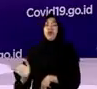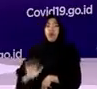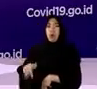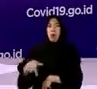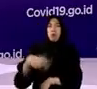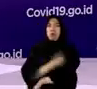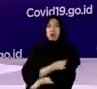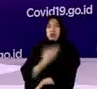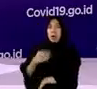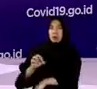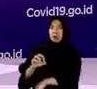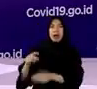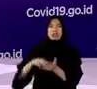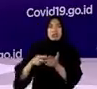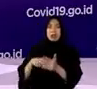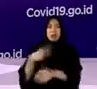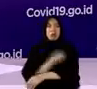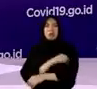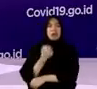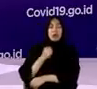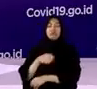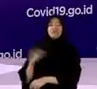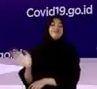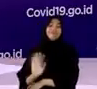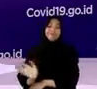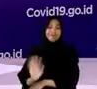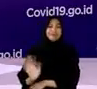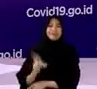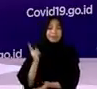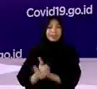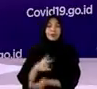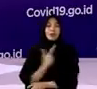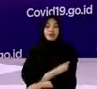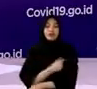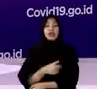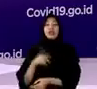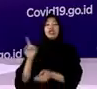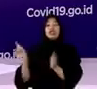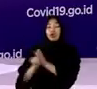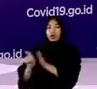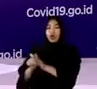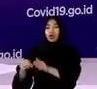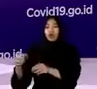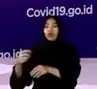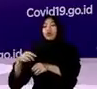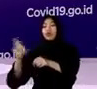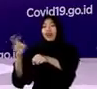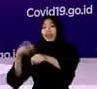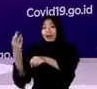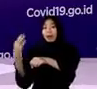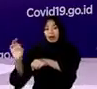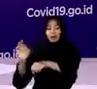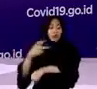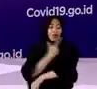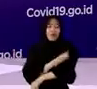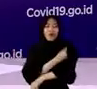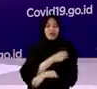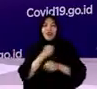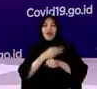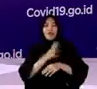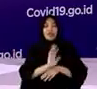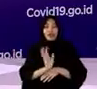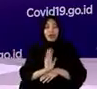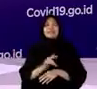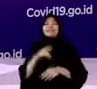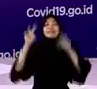muncul. Bahkan jika vaksin mungkin akan kurang efektif terhadap beberapa varian virus COVID-19. Layaknya